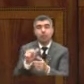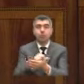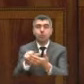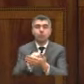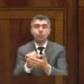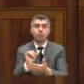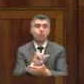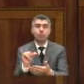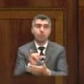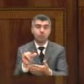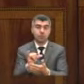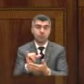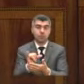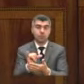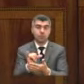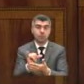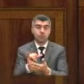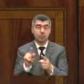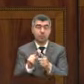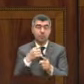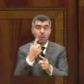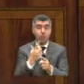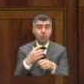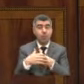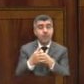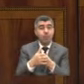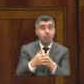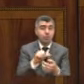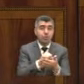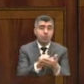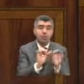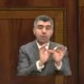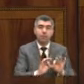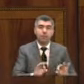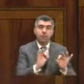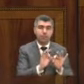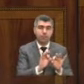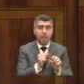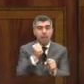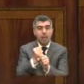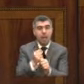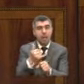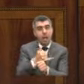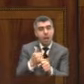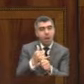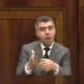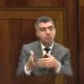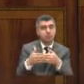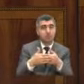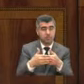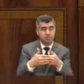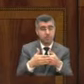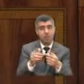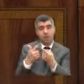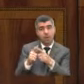ليها؟ راه كان اللي مصاب باش يدي حتى ليمونه لولادو، كان خدام في قهوه سد، كان عنده محلبه سد، كان طن